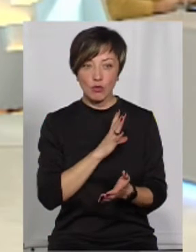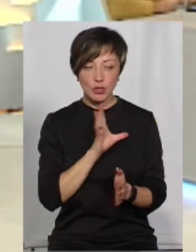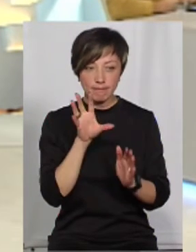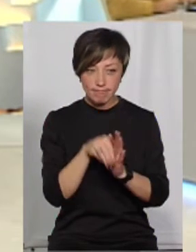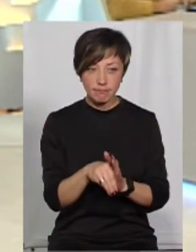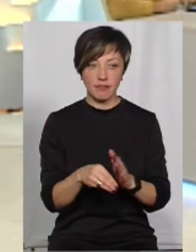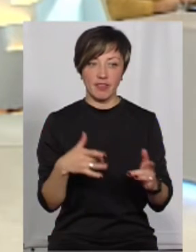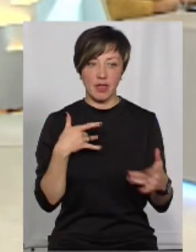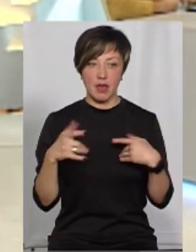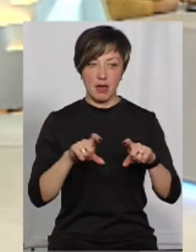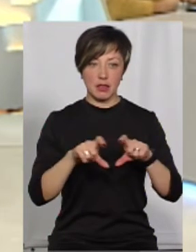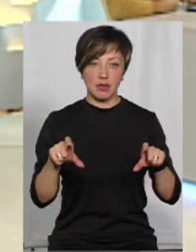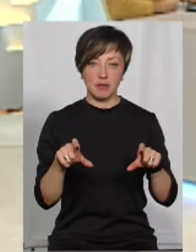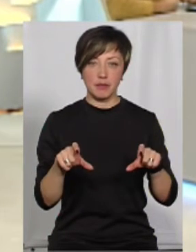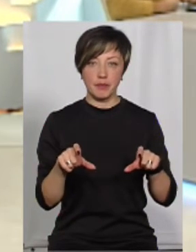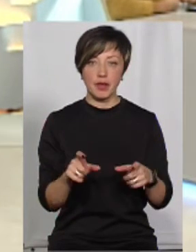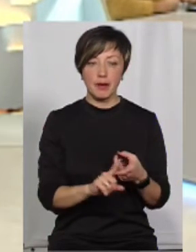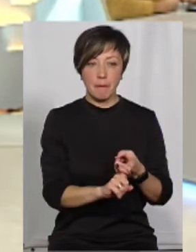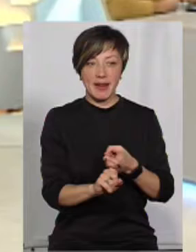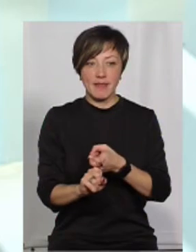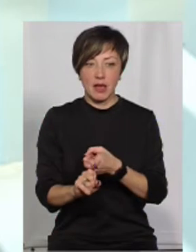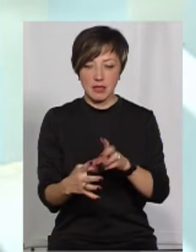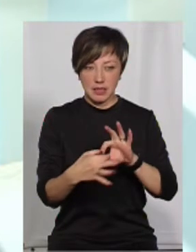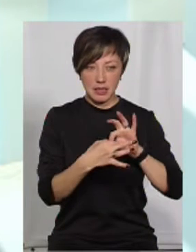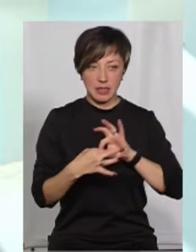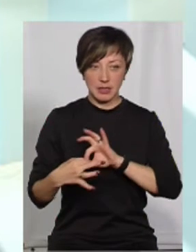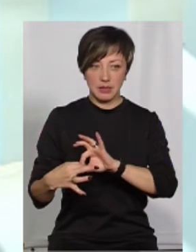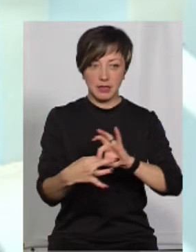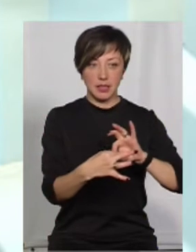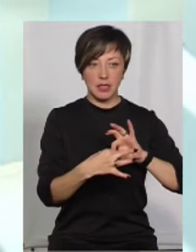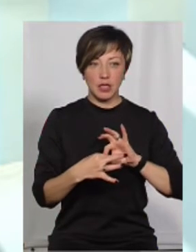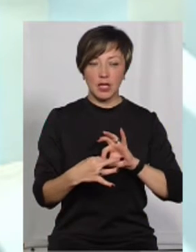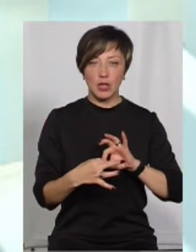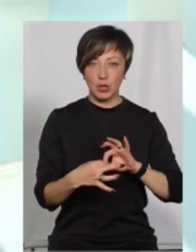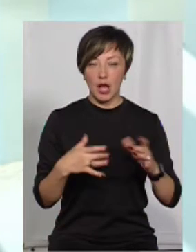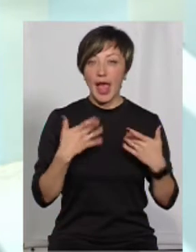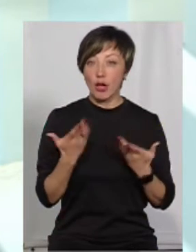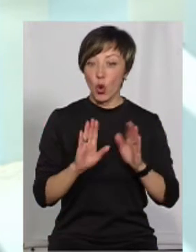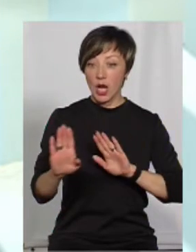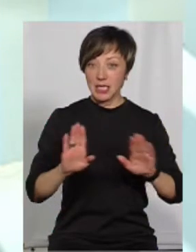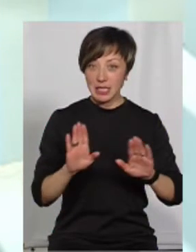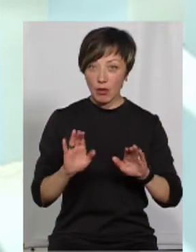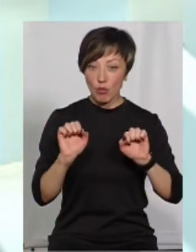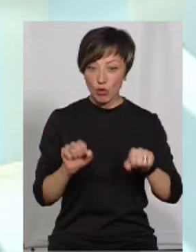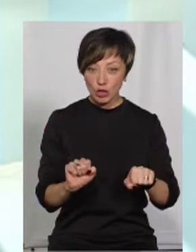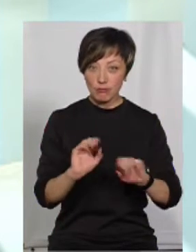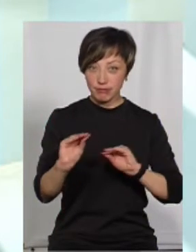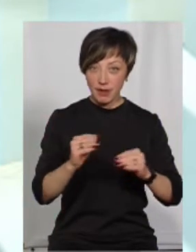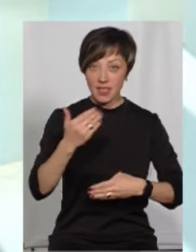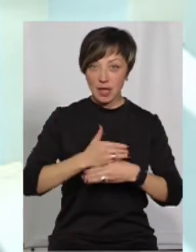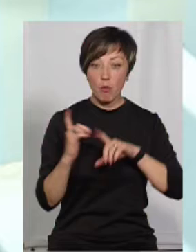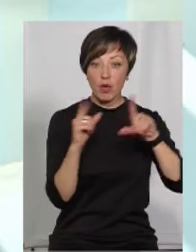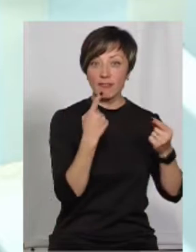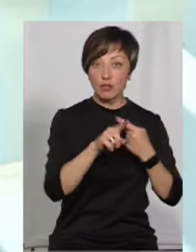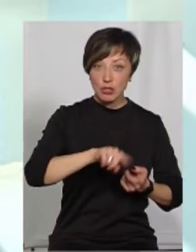театрі. Він має бути, по-хорошому, прив'язаний до театру. Тобто, якщо режисер може поставити виставу і потім поїхати там